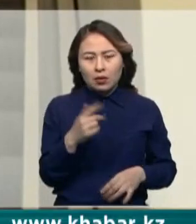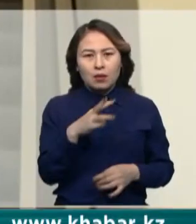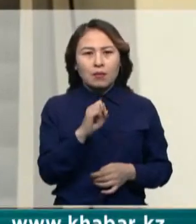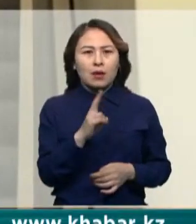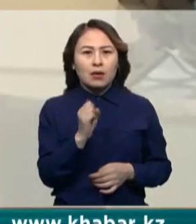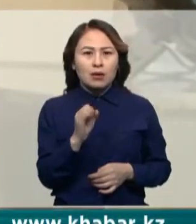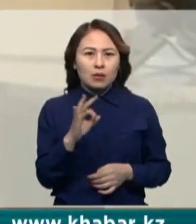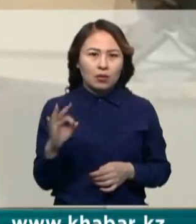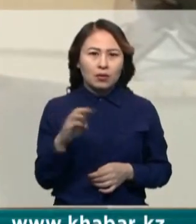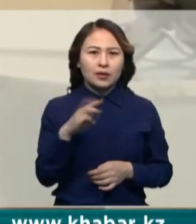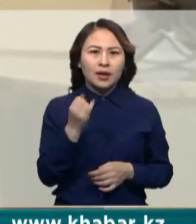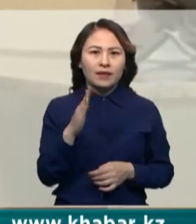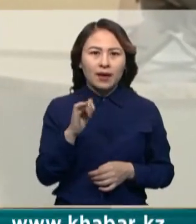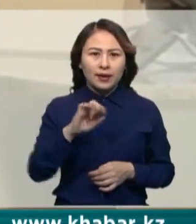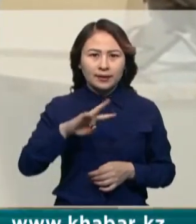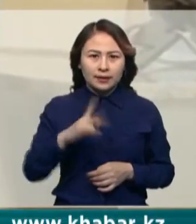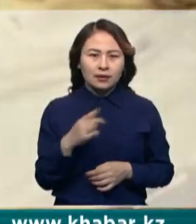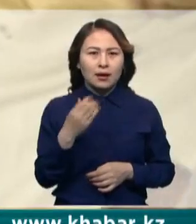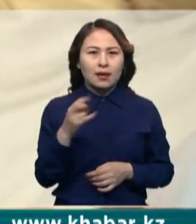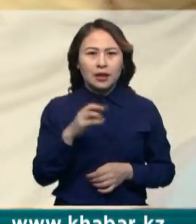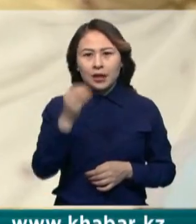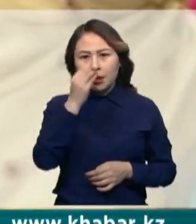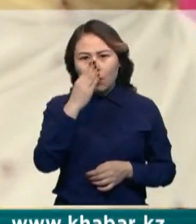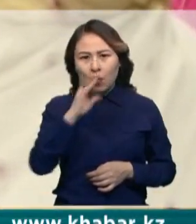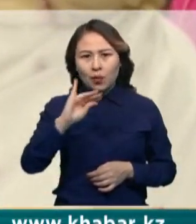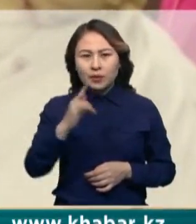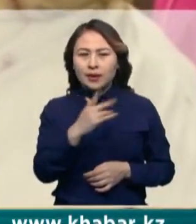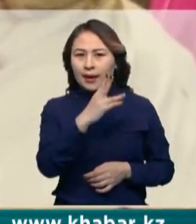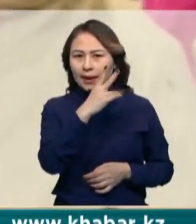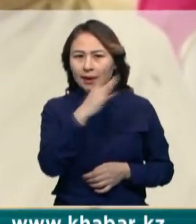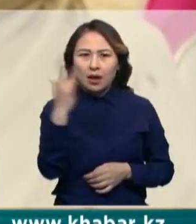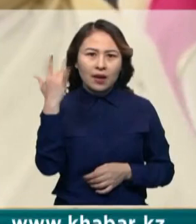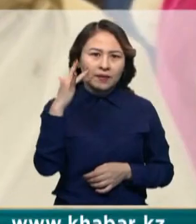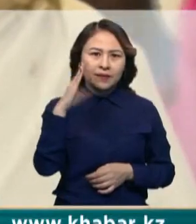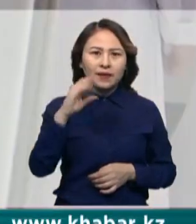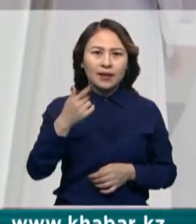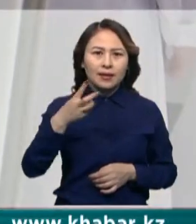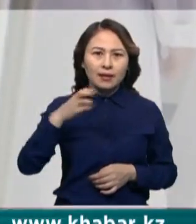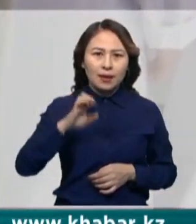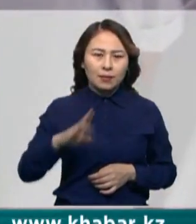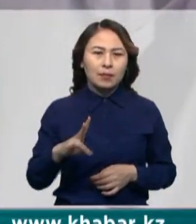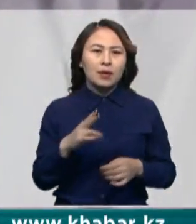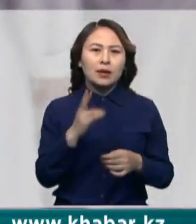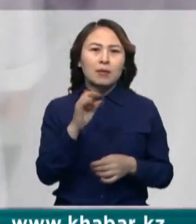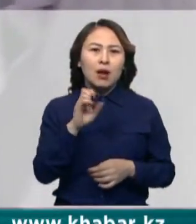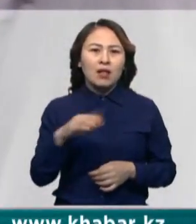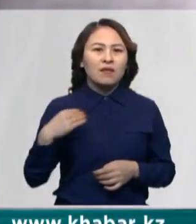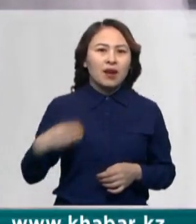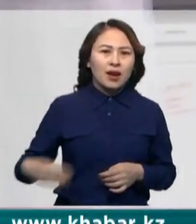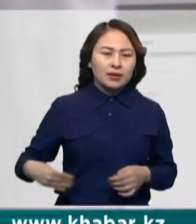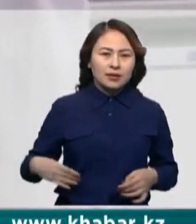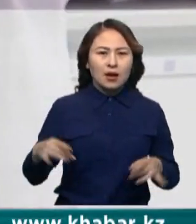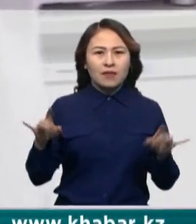басқа Гонконг, Макао, Тайвань, Таиланд, Жапония, Оңтүстік Корея және АқШ, Вьетнам, Сингапур, Непал,